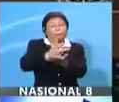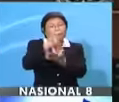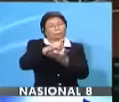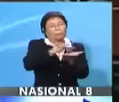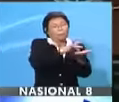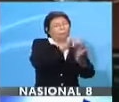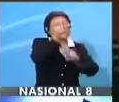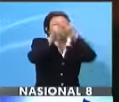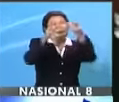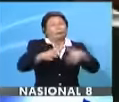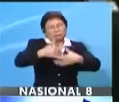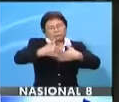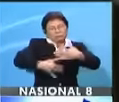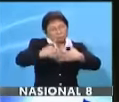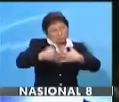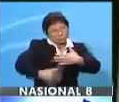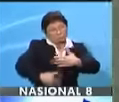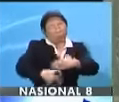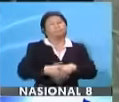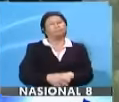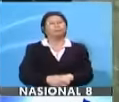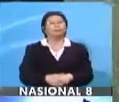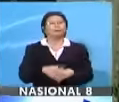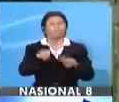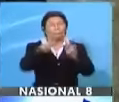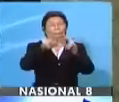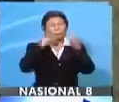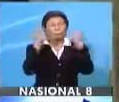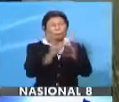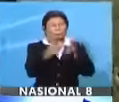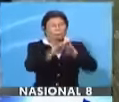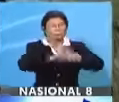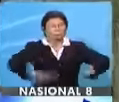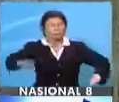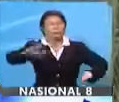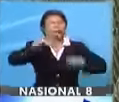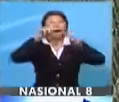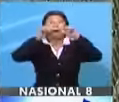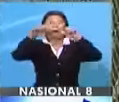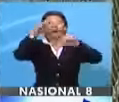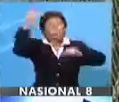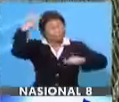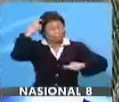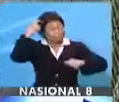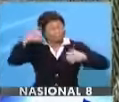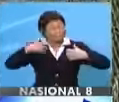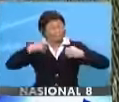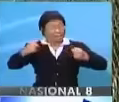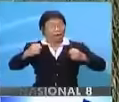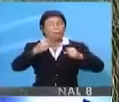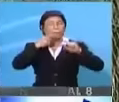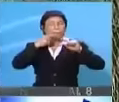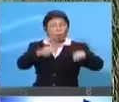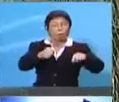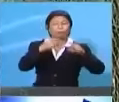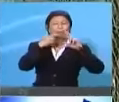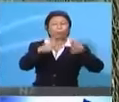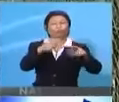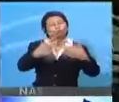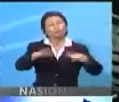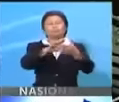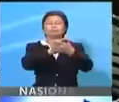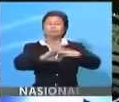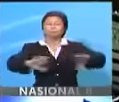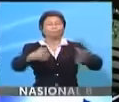merawat pendaki yang cedera. Pasukan kesihatan awam dan pasukan kesihatan mental dan psikososial respon juga telah siap